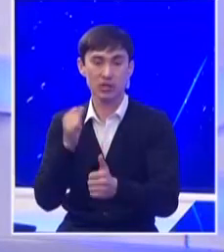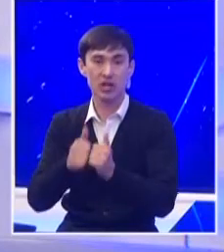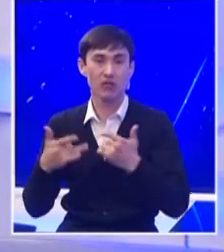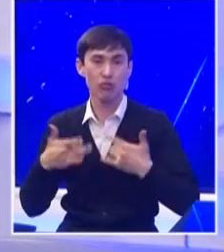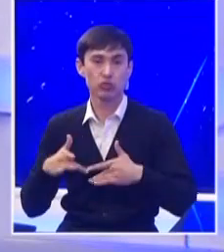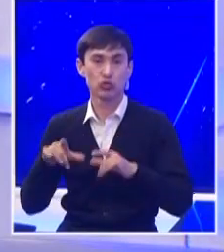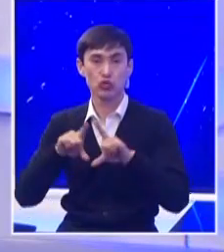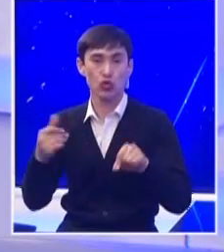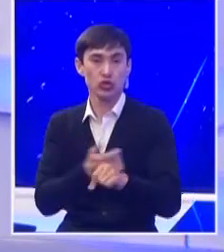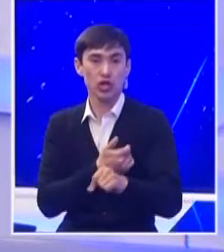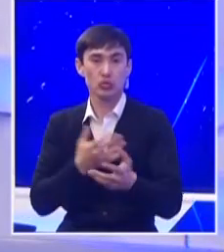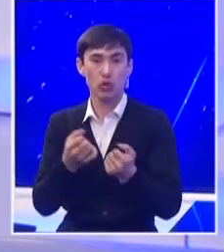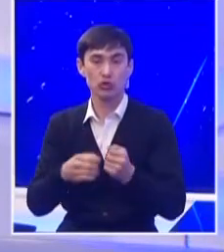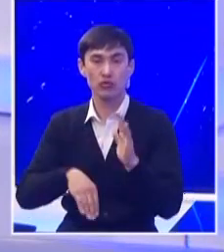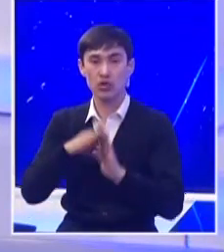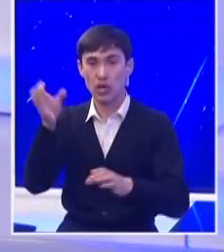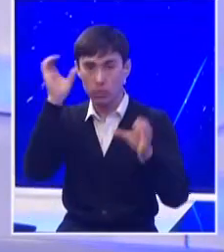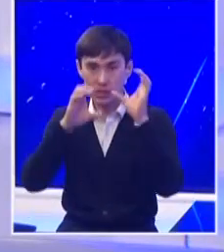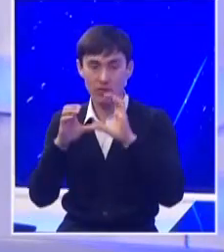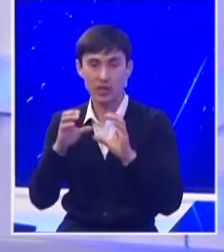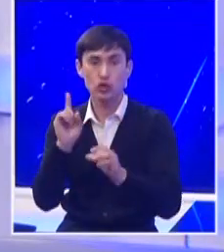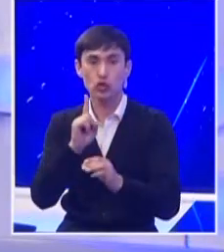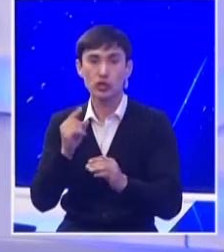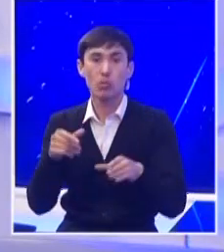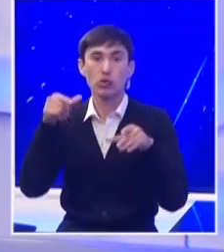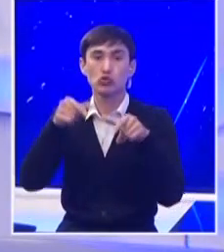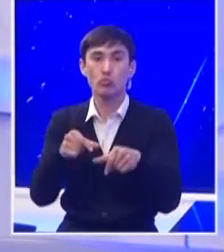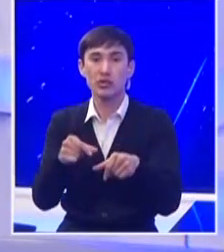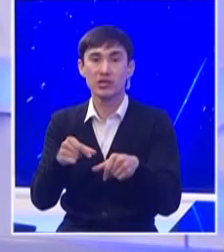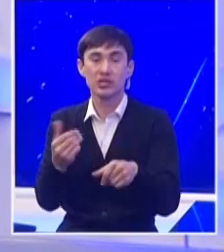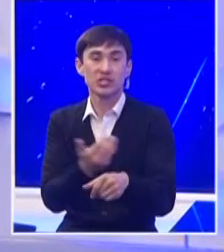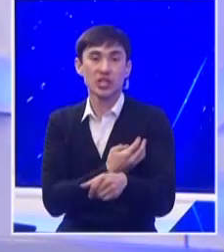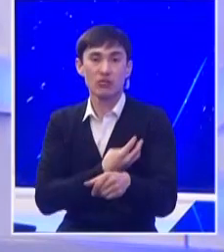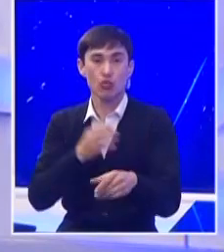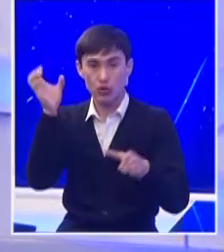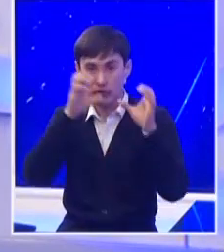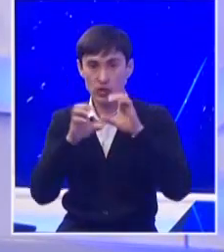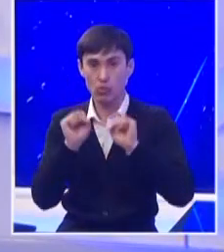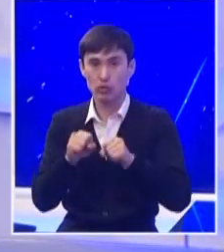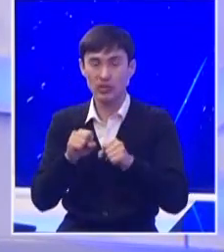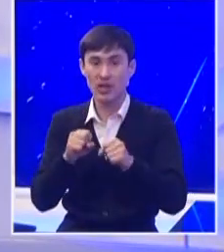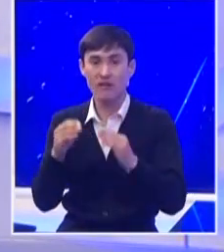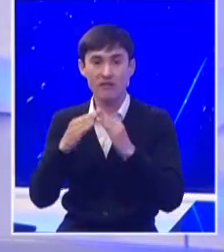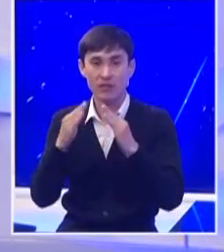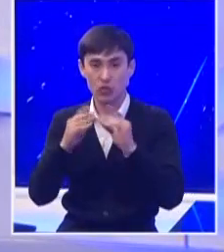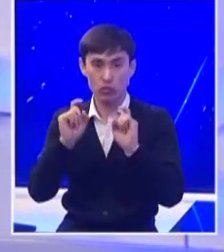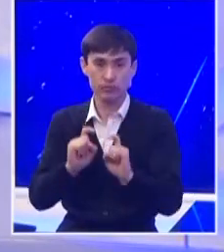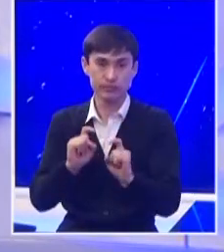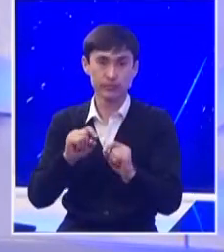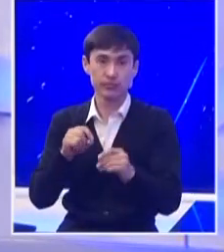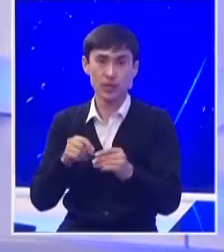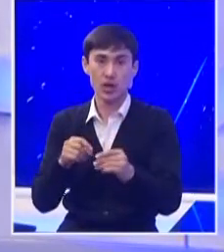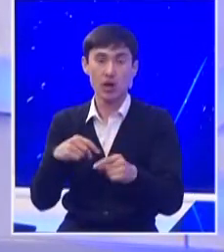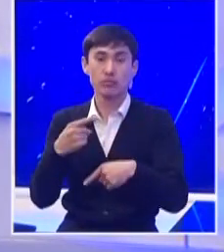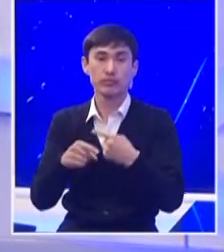школы, желающий получить высшее образование. А что, если поступить в заветный университет, можно даже не выходя из дома? Более того,